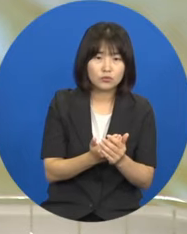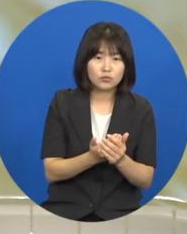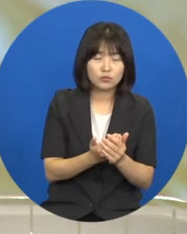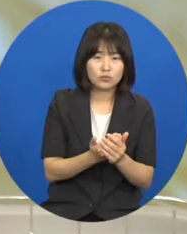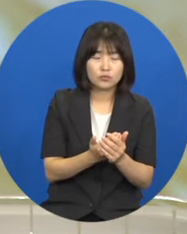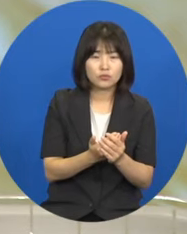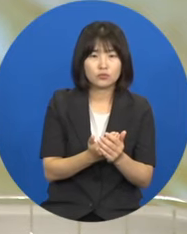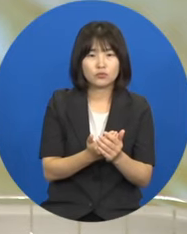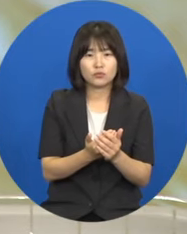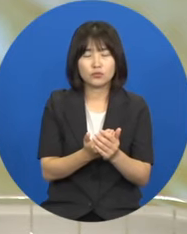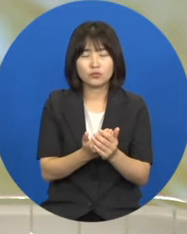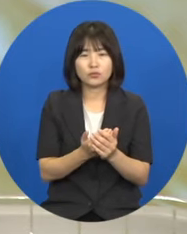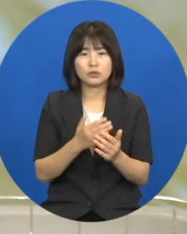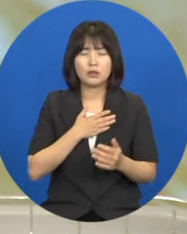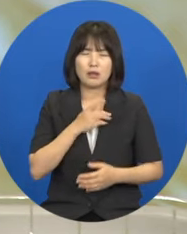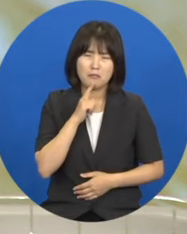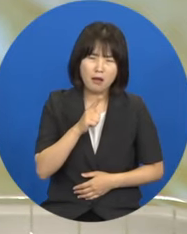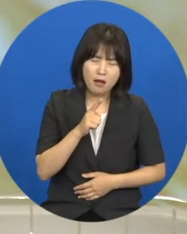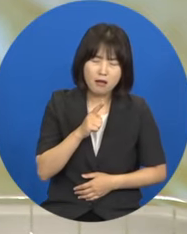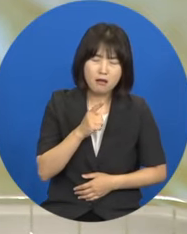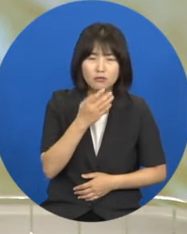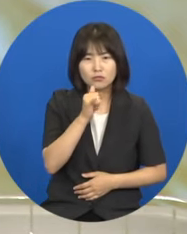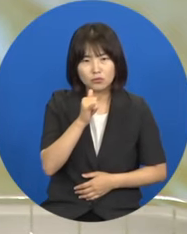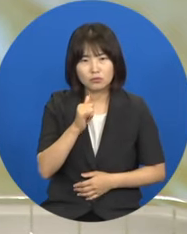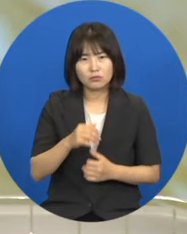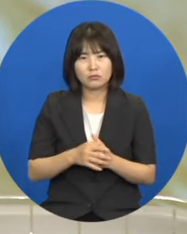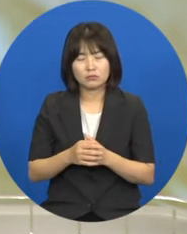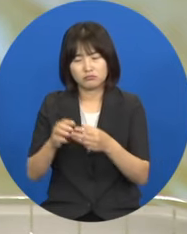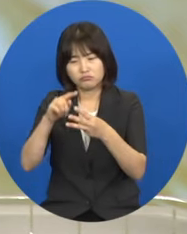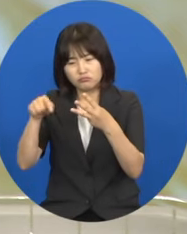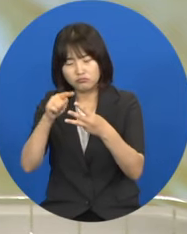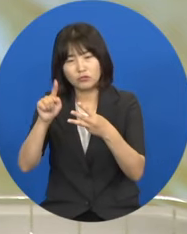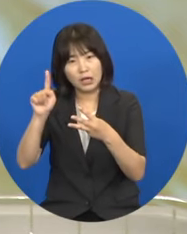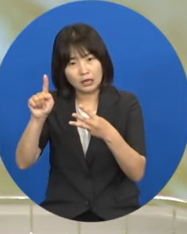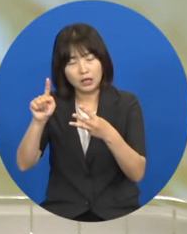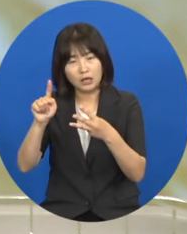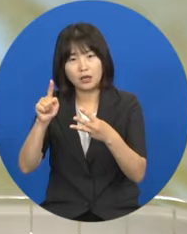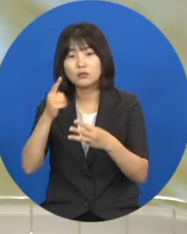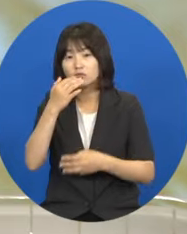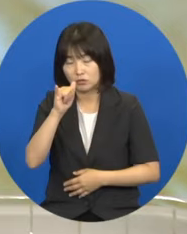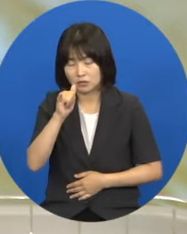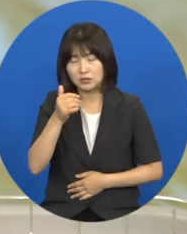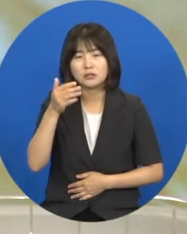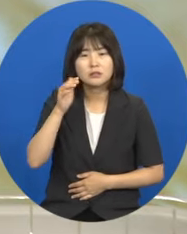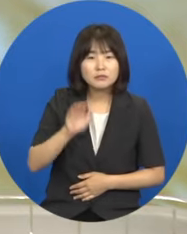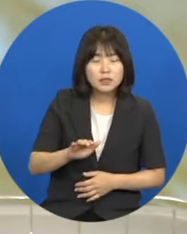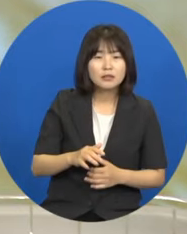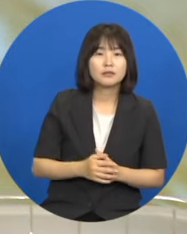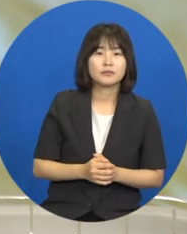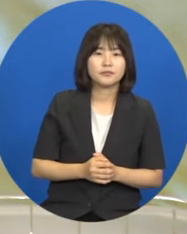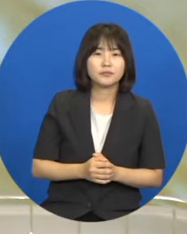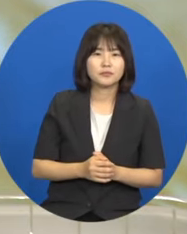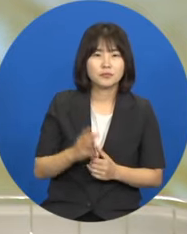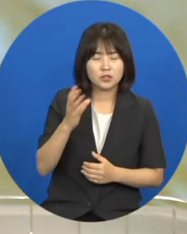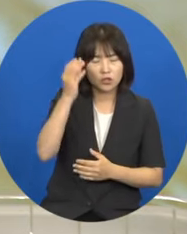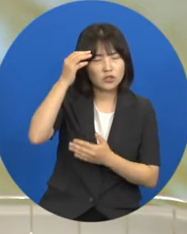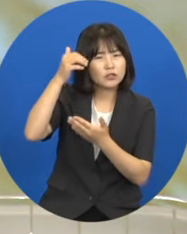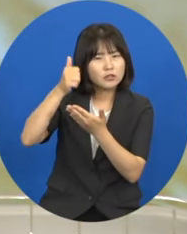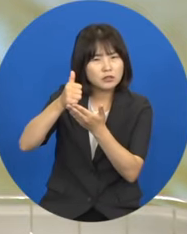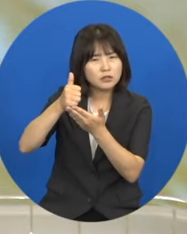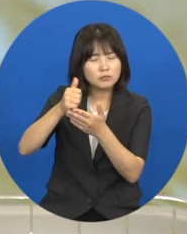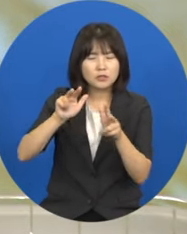해당할 수도 있습니다. 그러나 성령께서 우리를 위해 먼저 기도하기를 시작하셨고 지금도 우리를